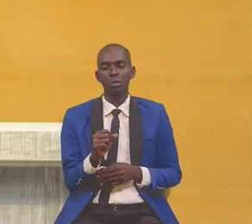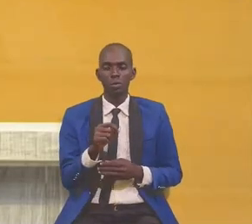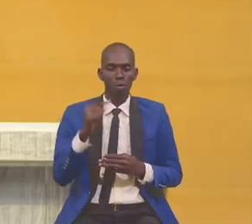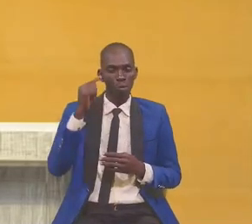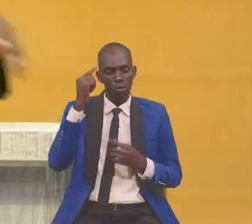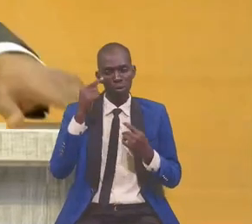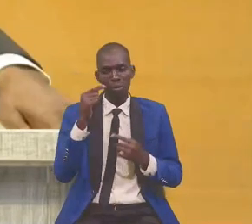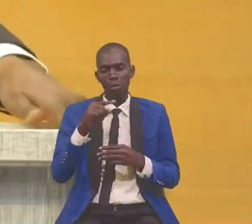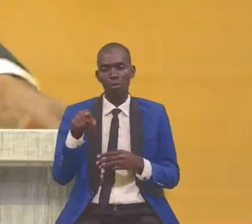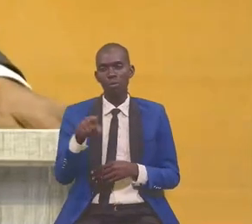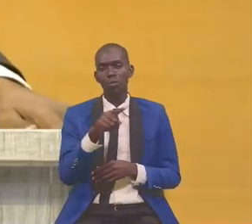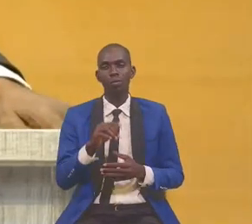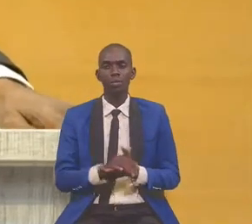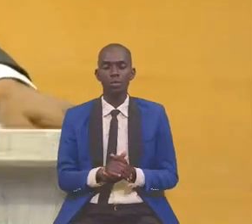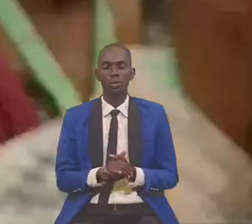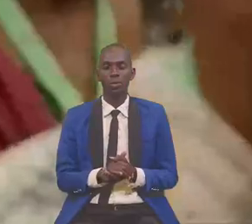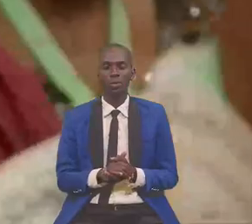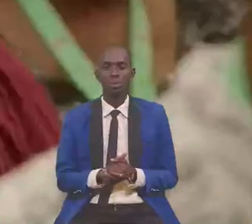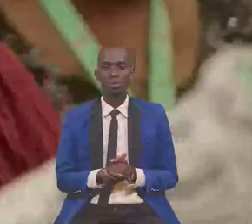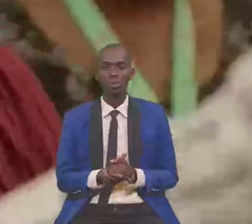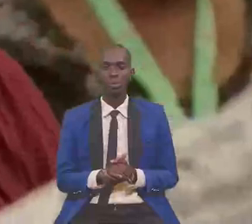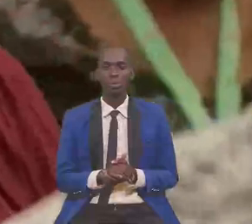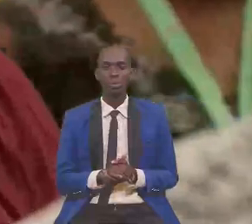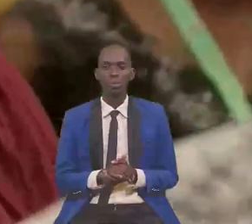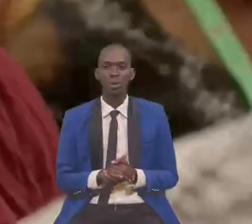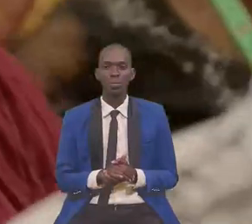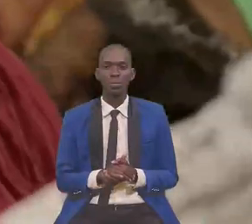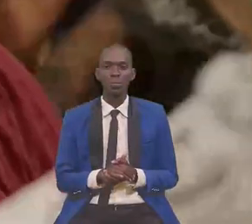Accomplissant les prophéties du Seigneur te concernant.